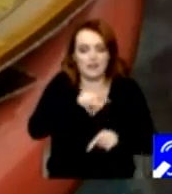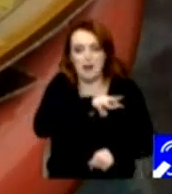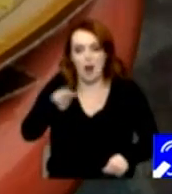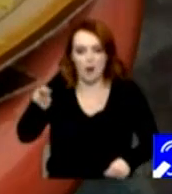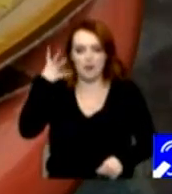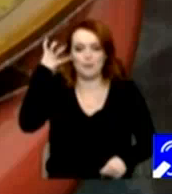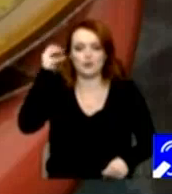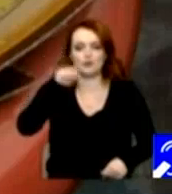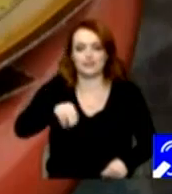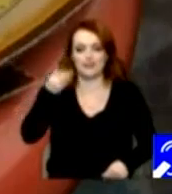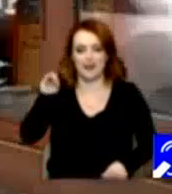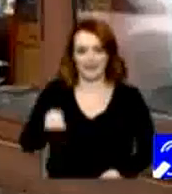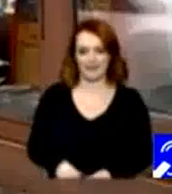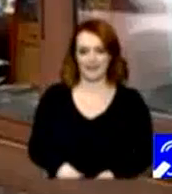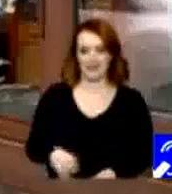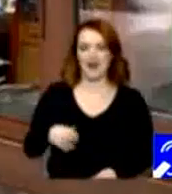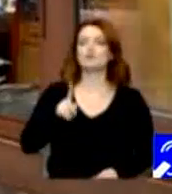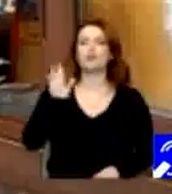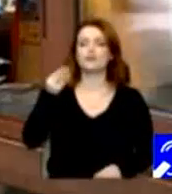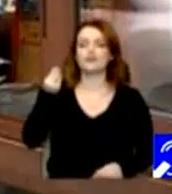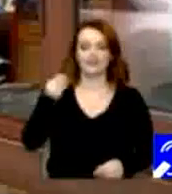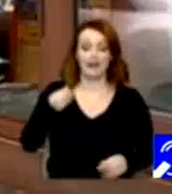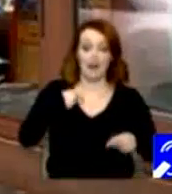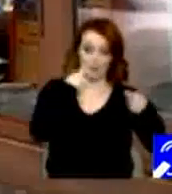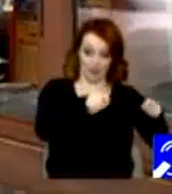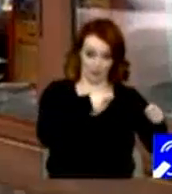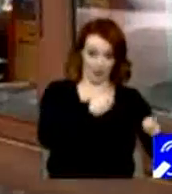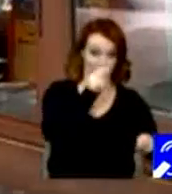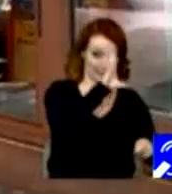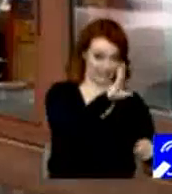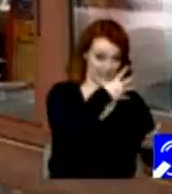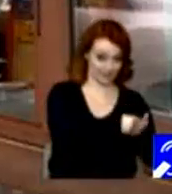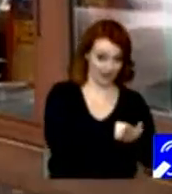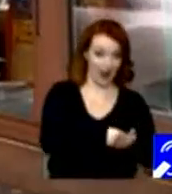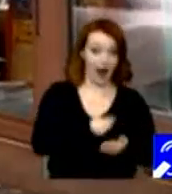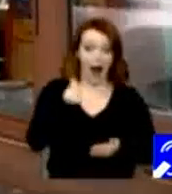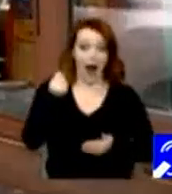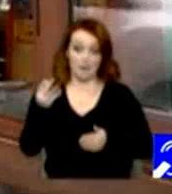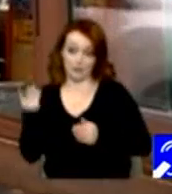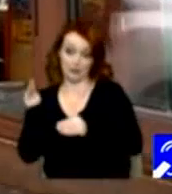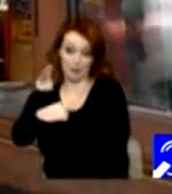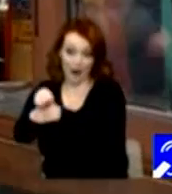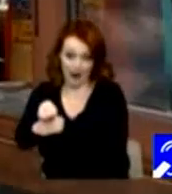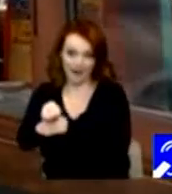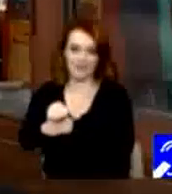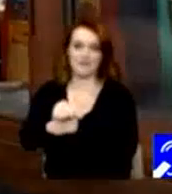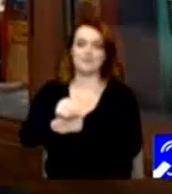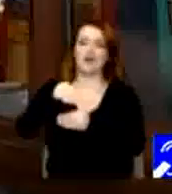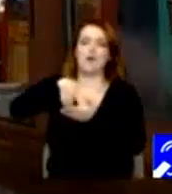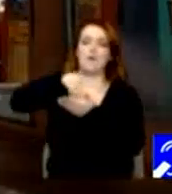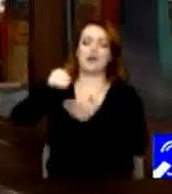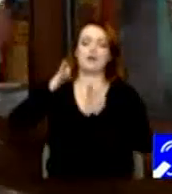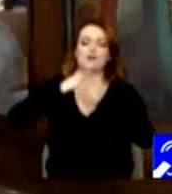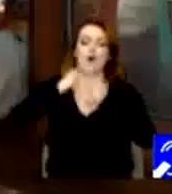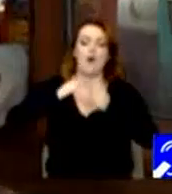face cu banii sunt apartamentul spuma cei care câștig și eu o casă pământ PS dimineața afară cu o cafea mâine la